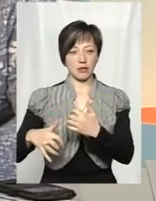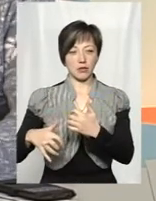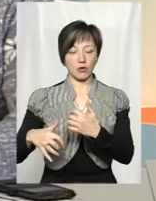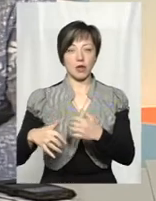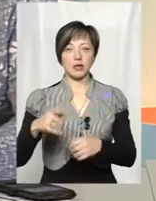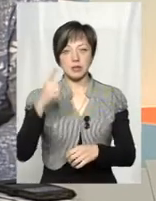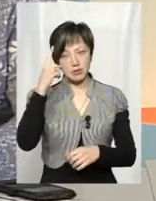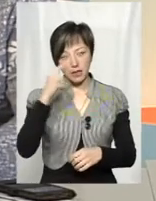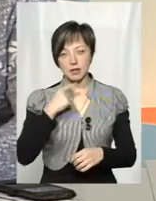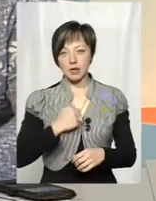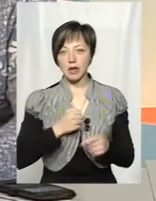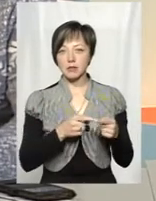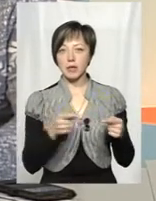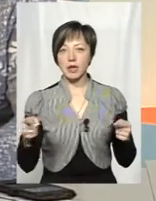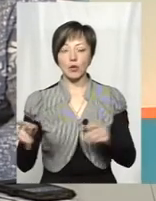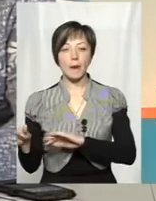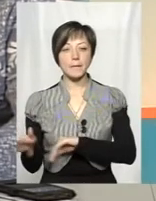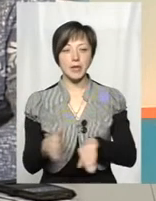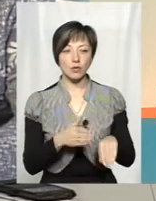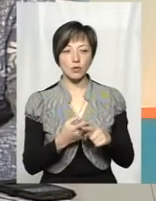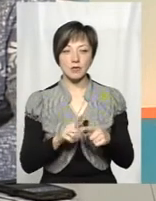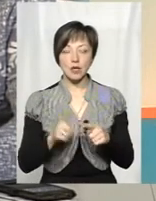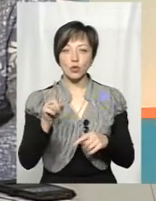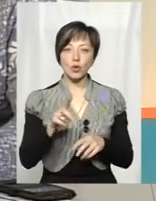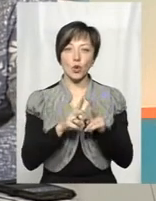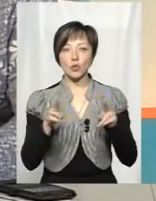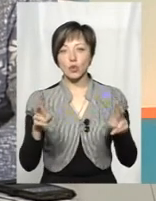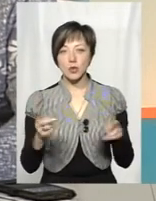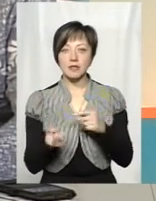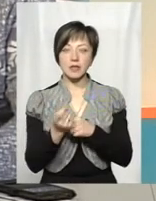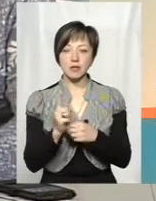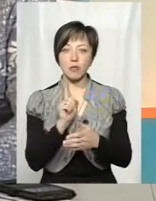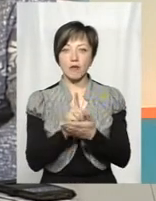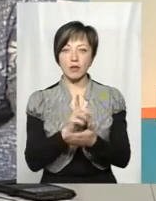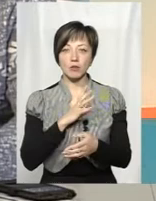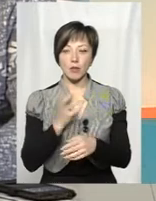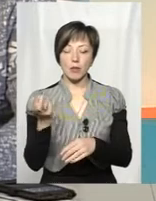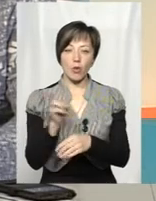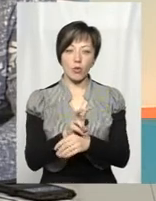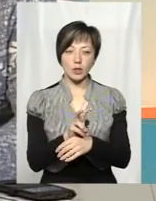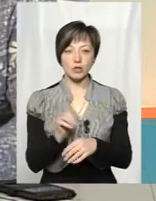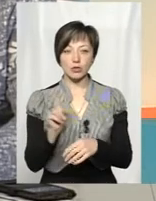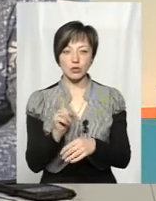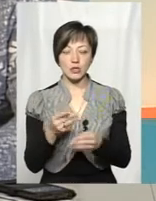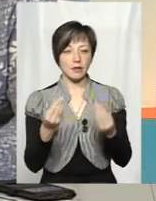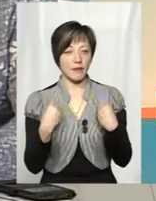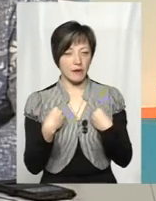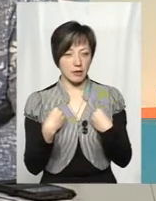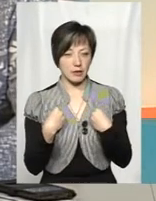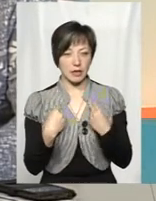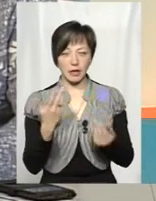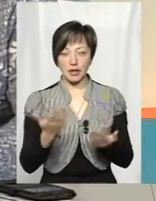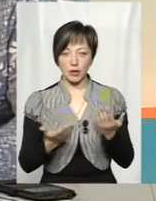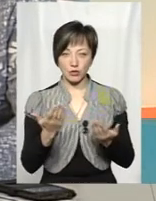Знаєте, радянський період вже минув. Це тоді хтось десь звідкись повинен був приходити і нам щось давати. Якщо